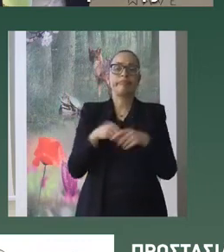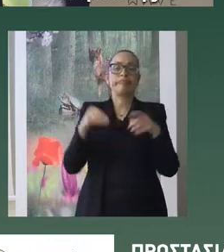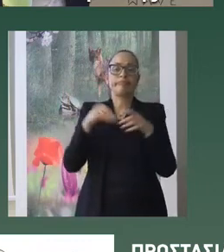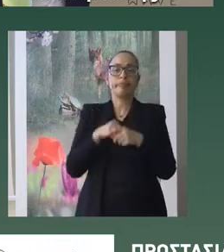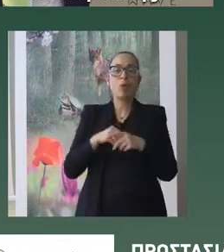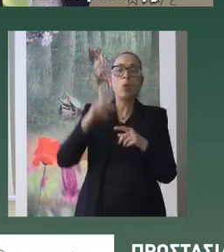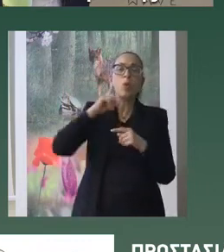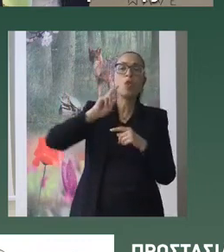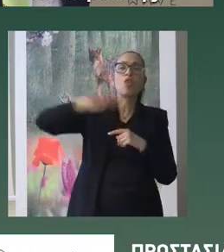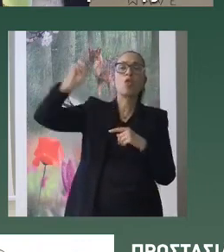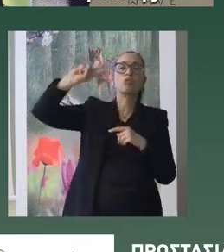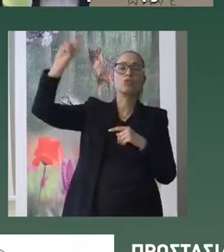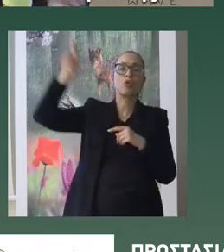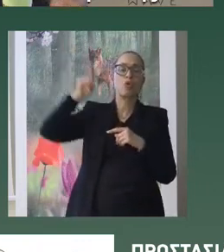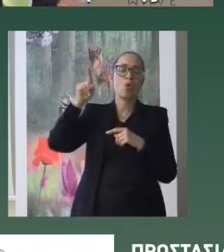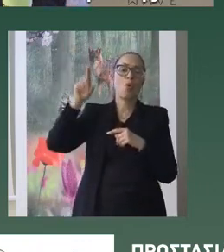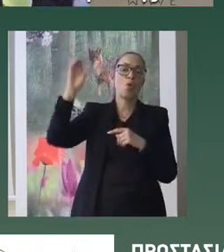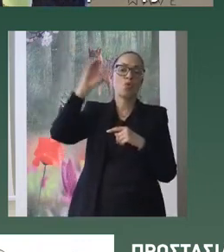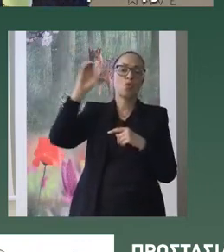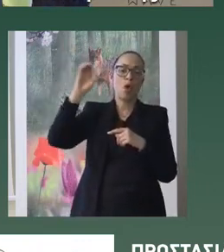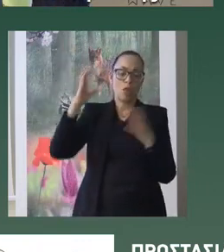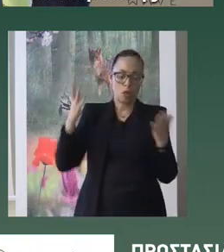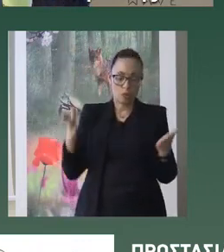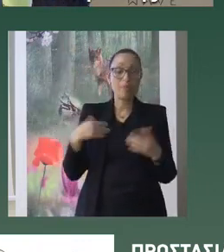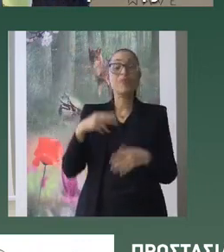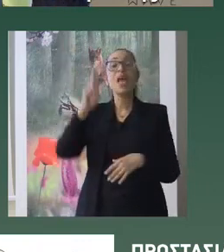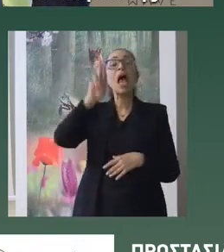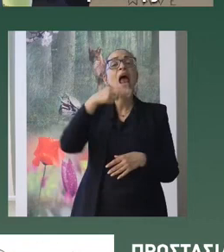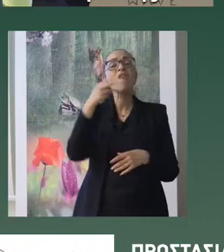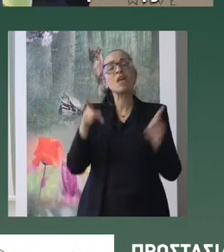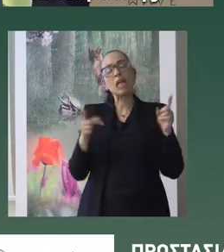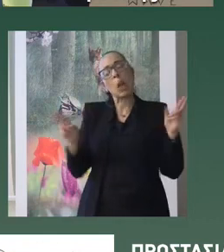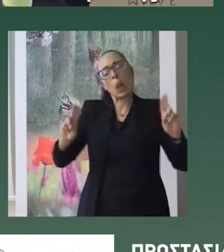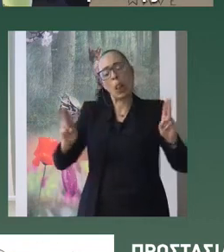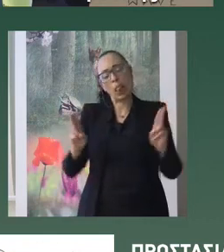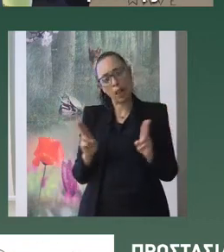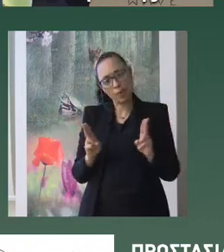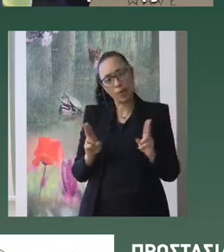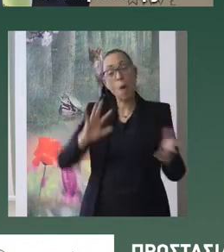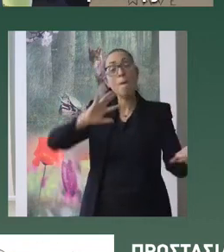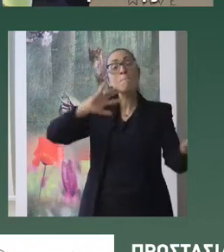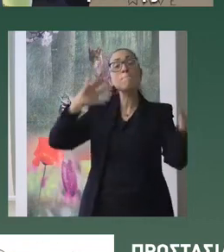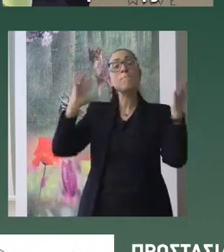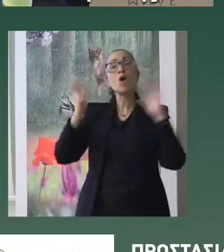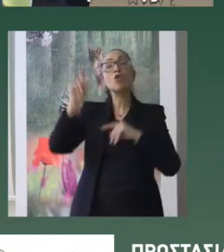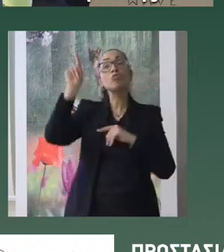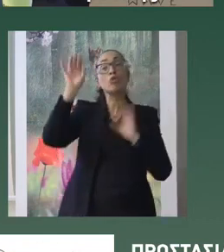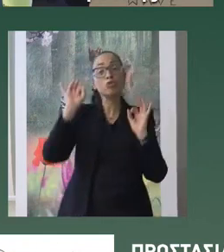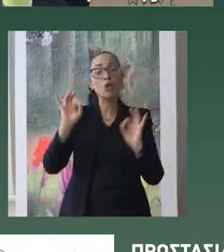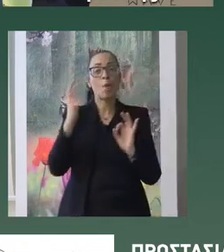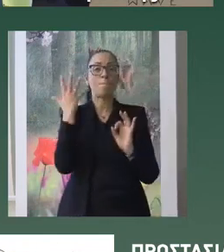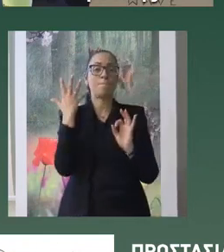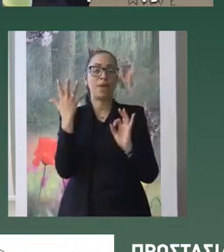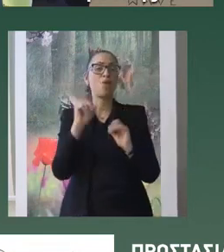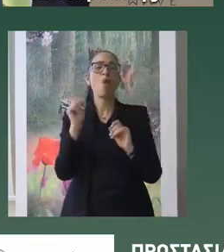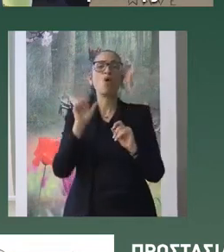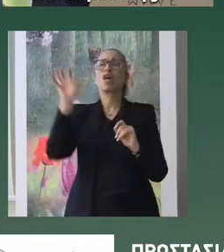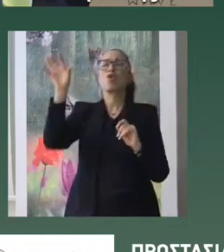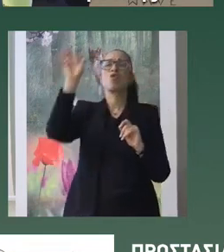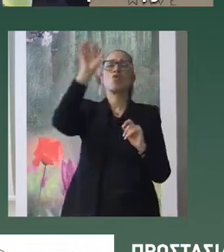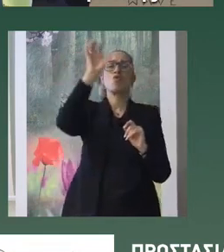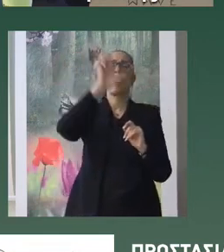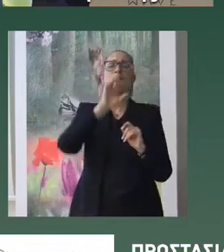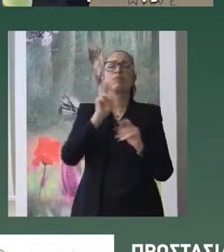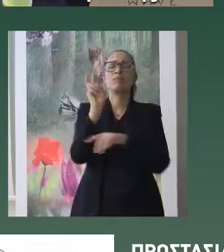τόνους διοξείδιου του άνθρακα, 6.500 κιλά. Στην Ελβετία είναι λιγότερο, ο παγκόσμιος όρος είναι 5, όχι γιατί οι χώρες οι υπόλοιπες